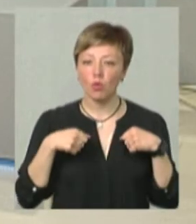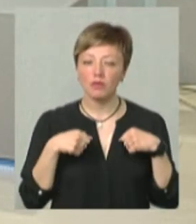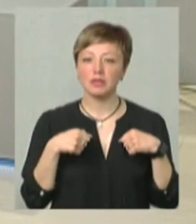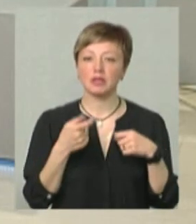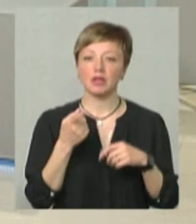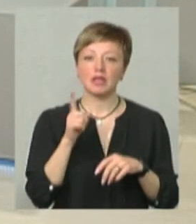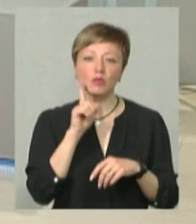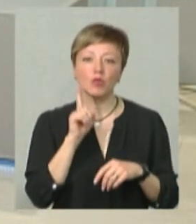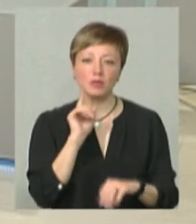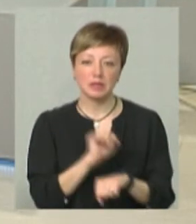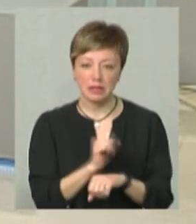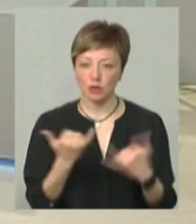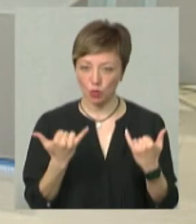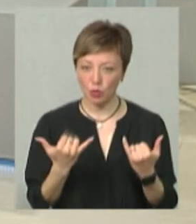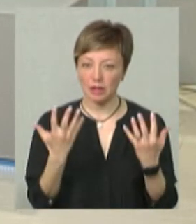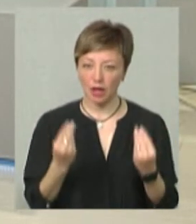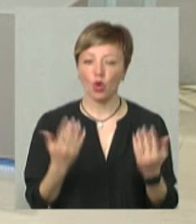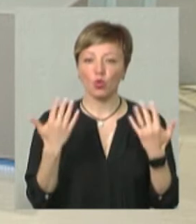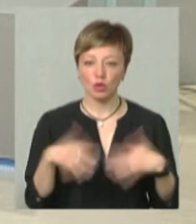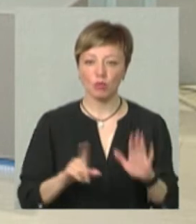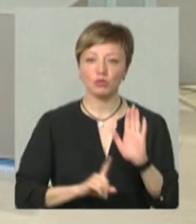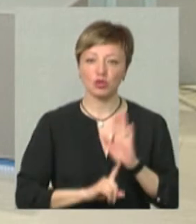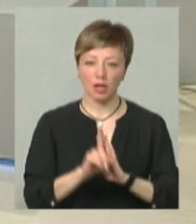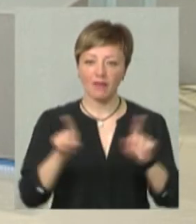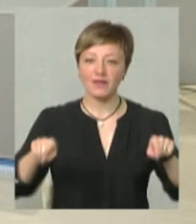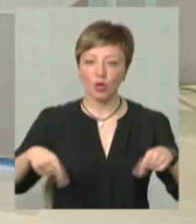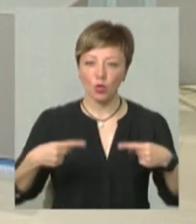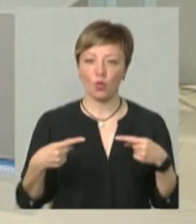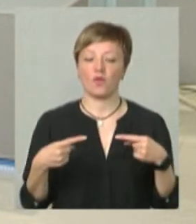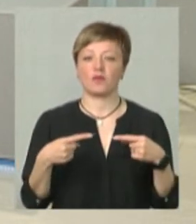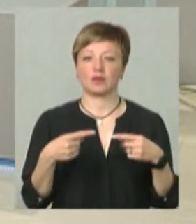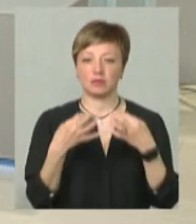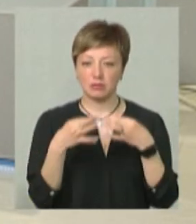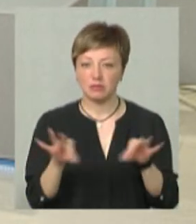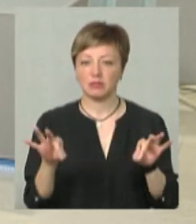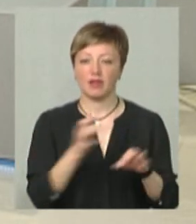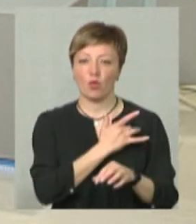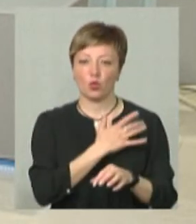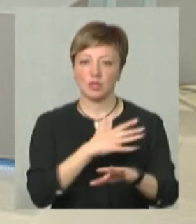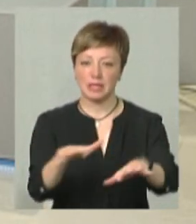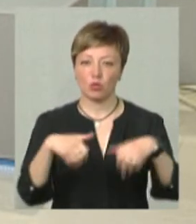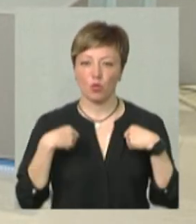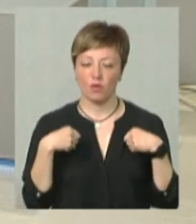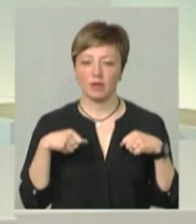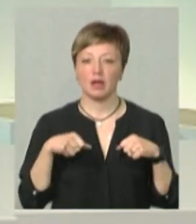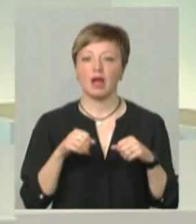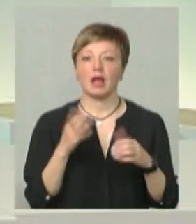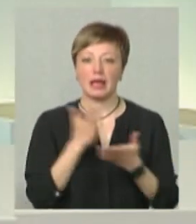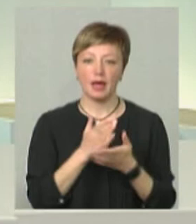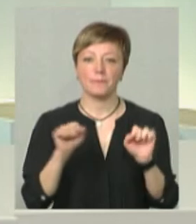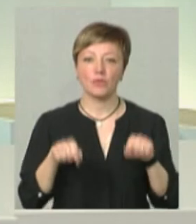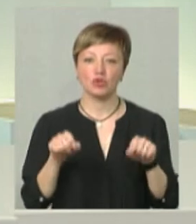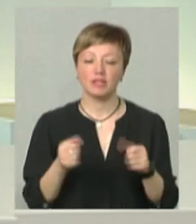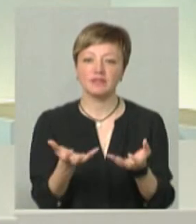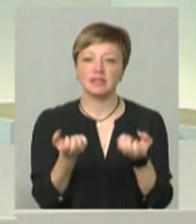трішки призупинене. Станом на сьогодні вже починається відновлюватися процес усиновлення. Вже є